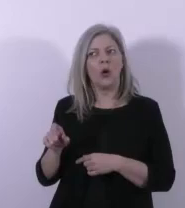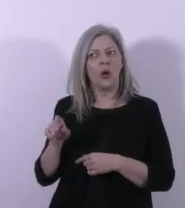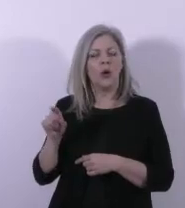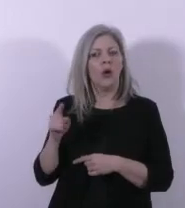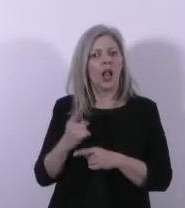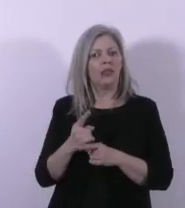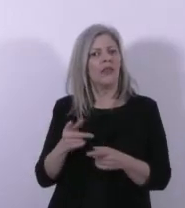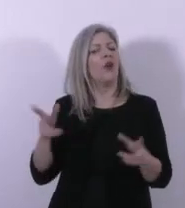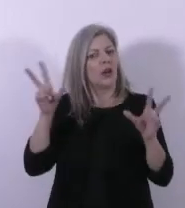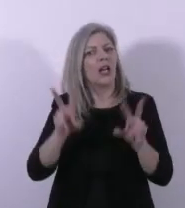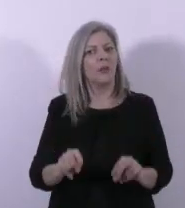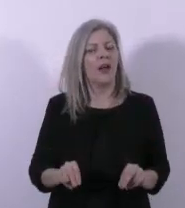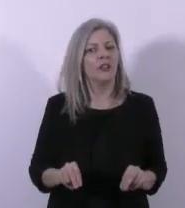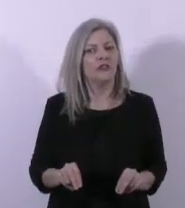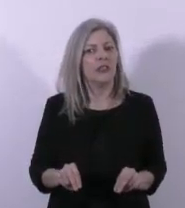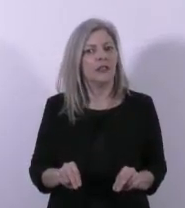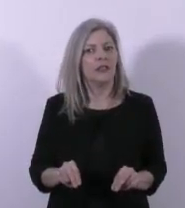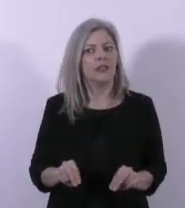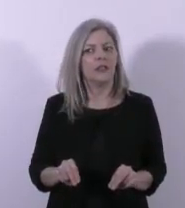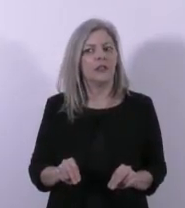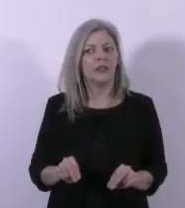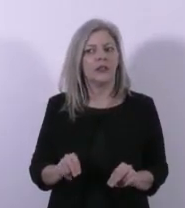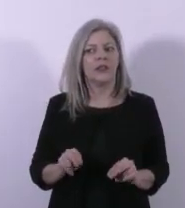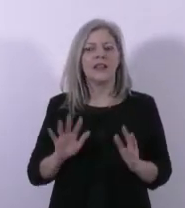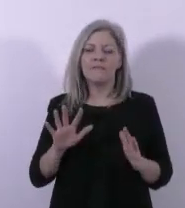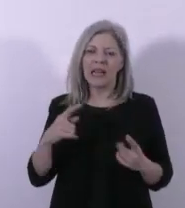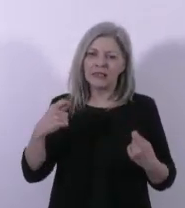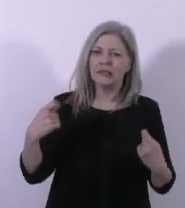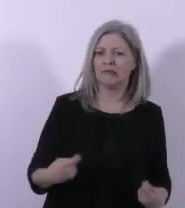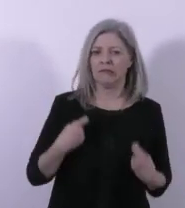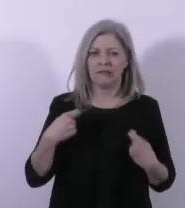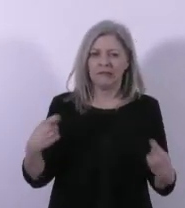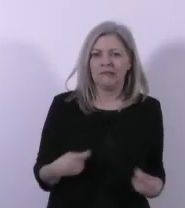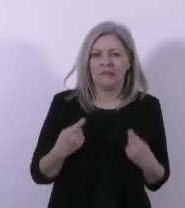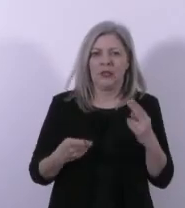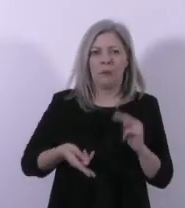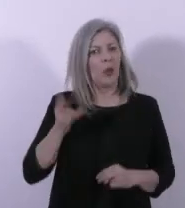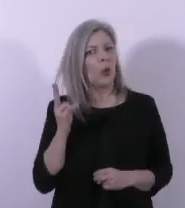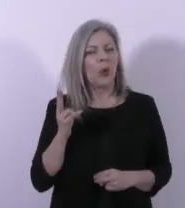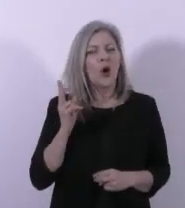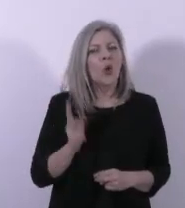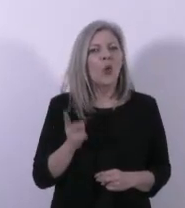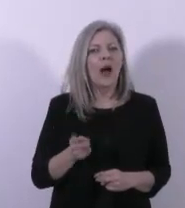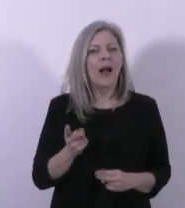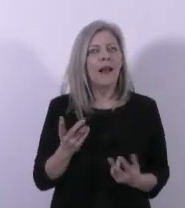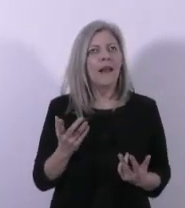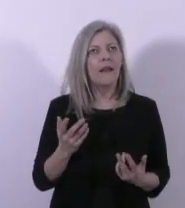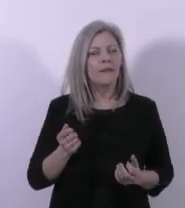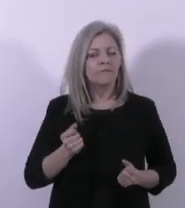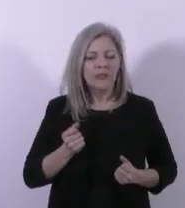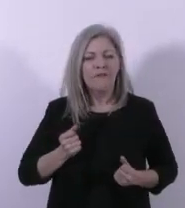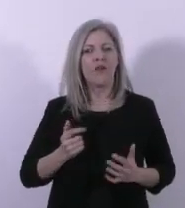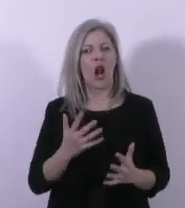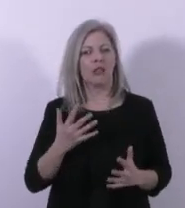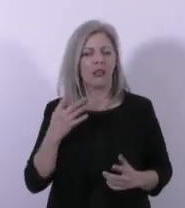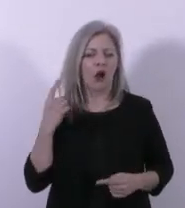ribadirlo, però quello che mi carica, quello che mi dà la forza e questa volontà di